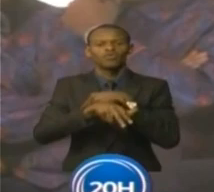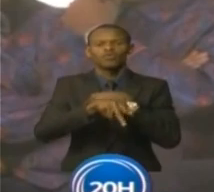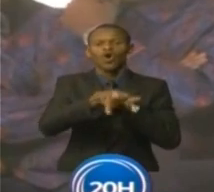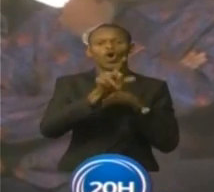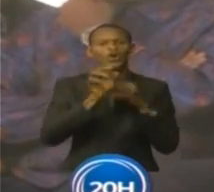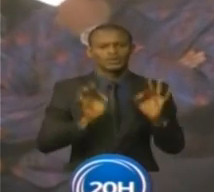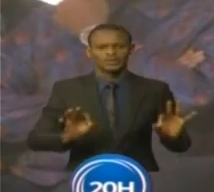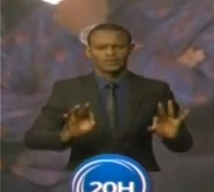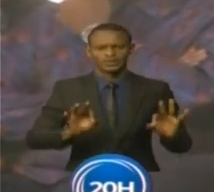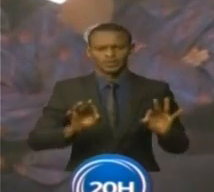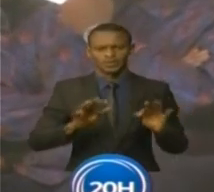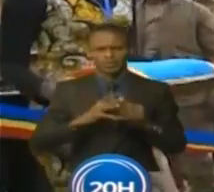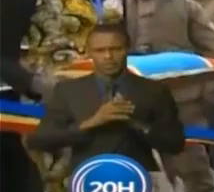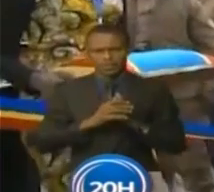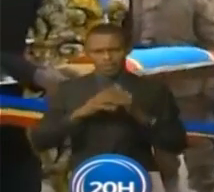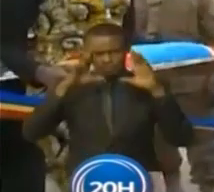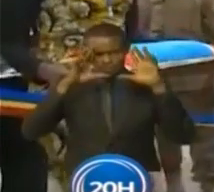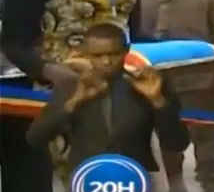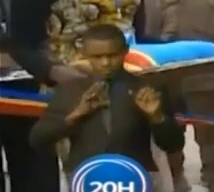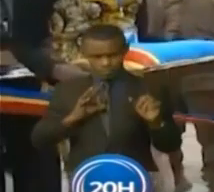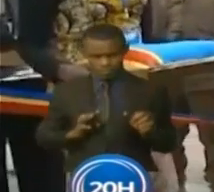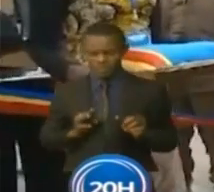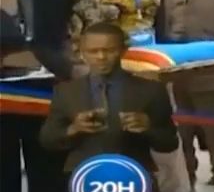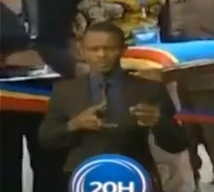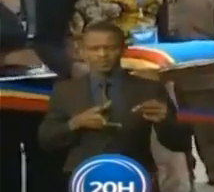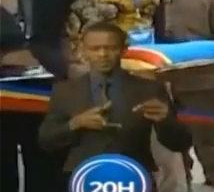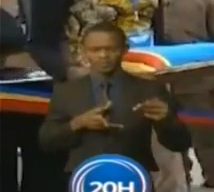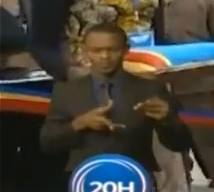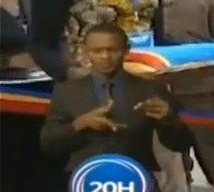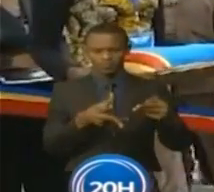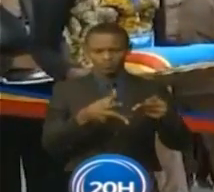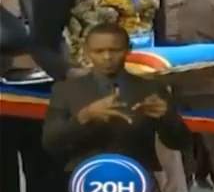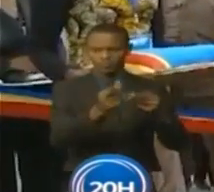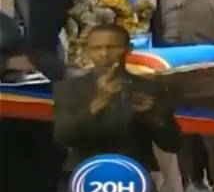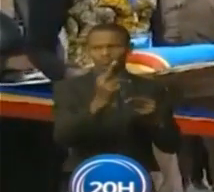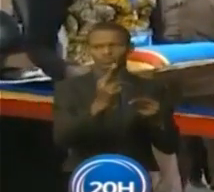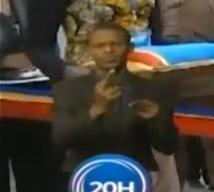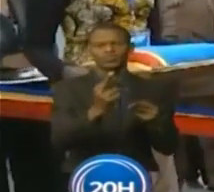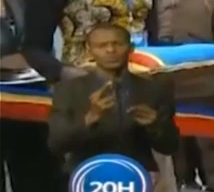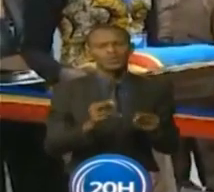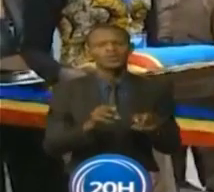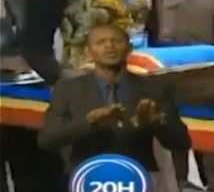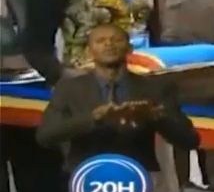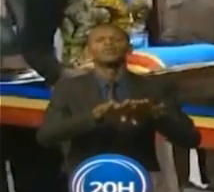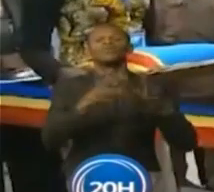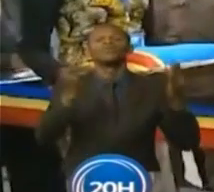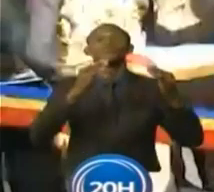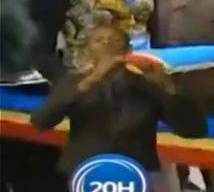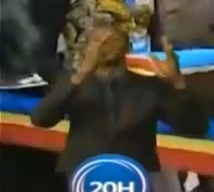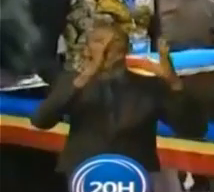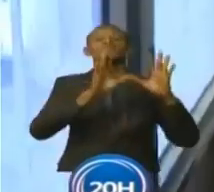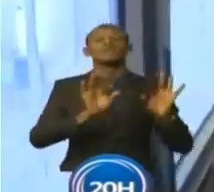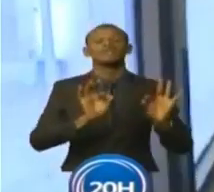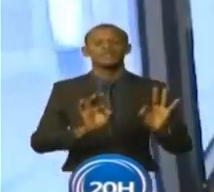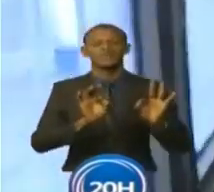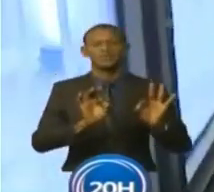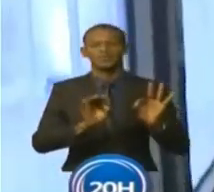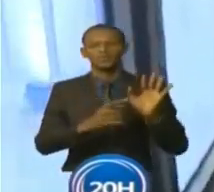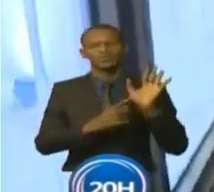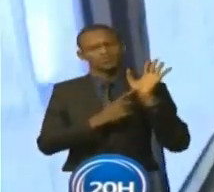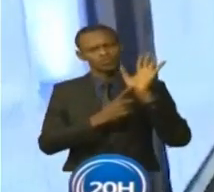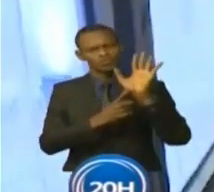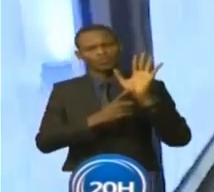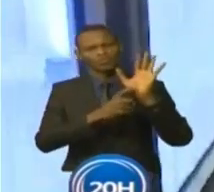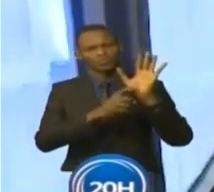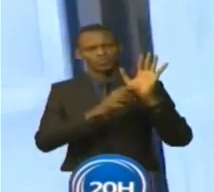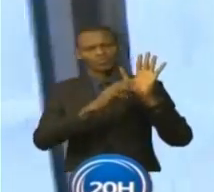premier citoyen du pays a été par la suite invité à couper le ruban symbolique pour inaugurer ses bâtiments et dévoiler la plaque